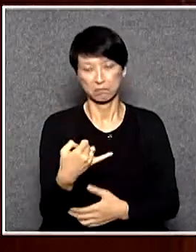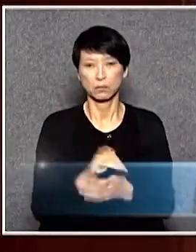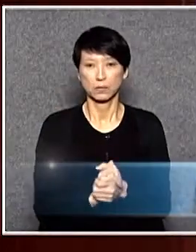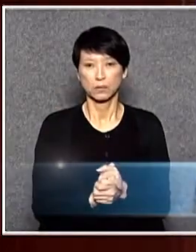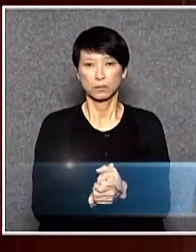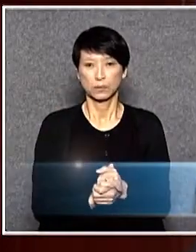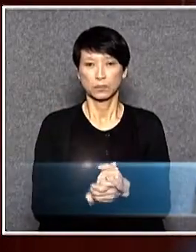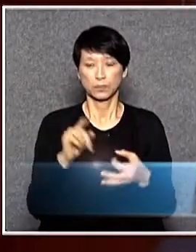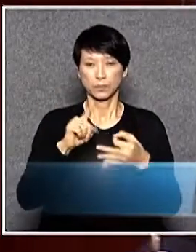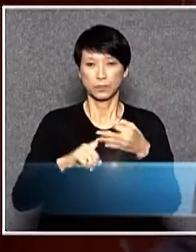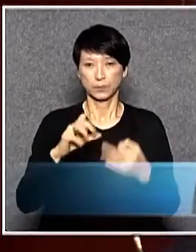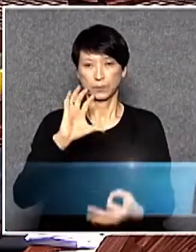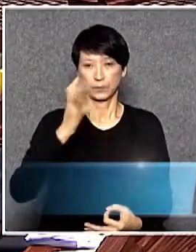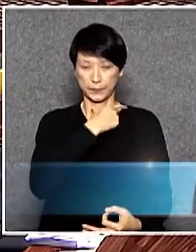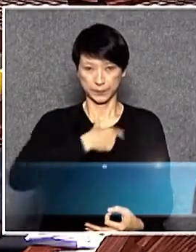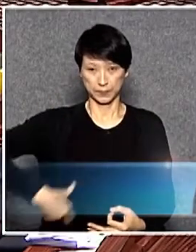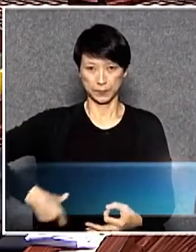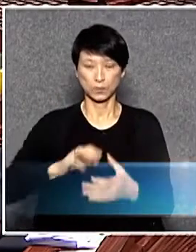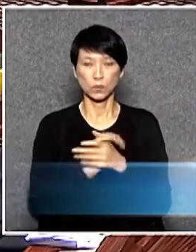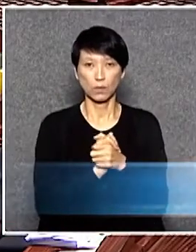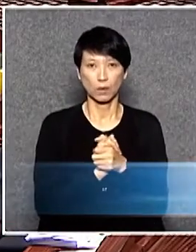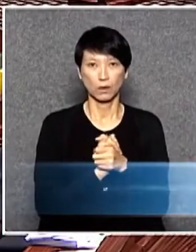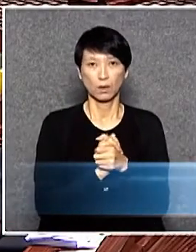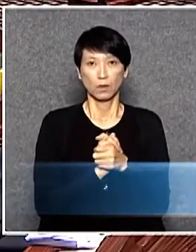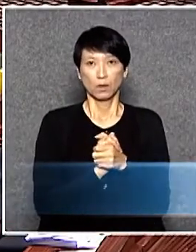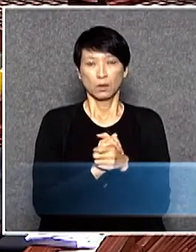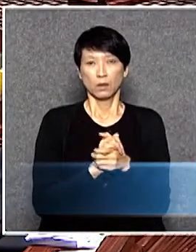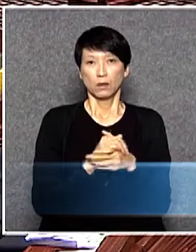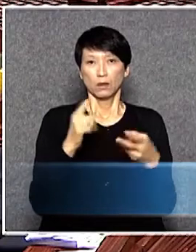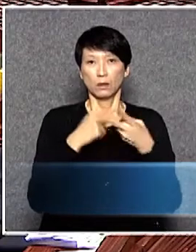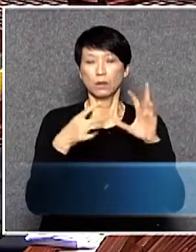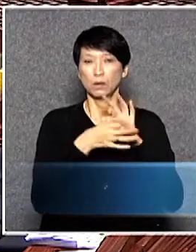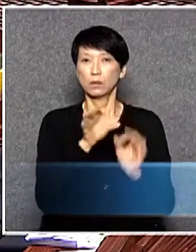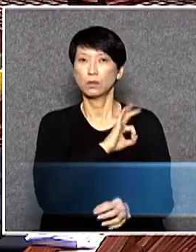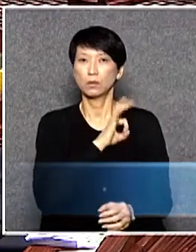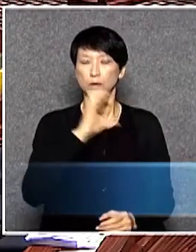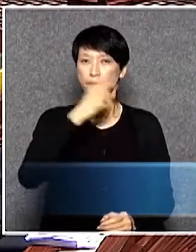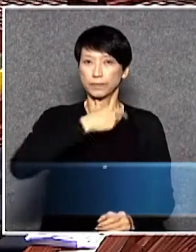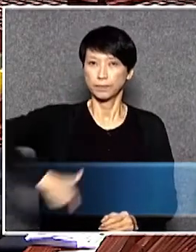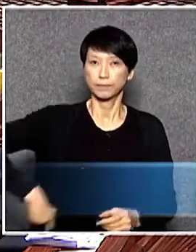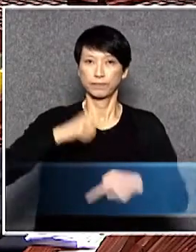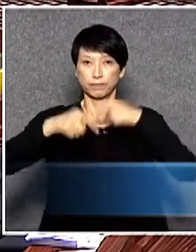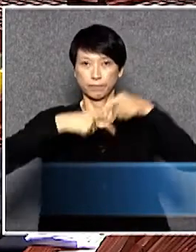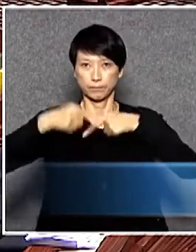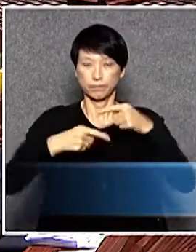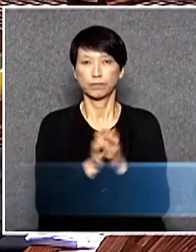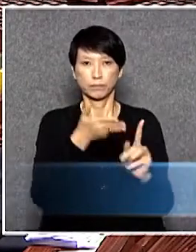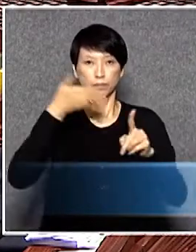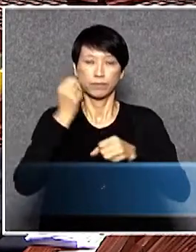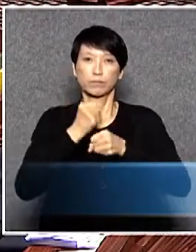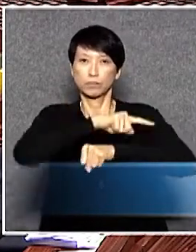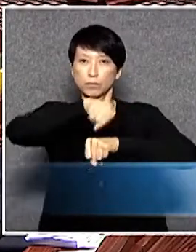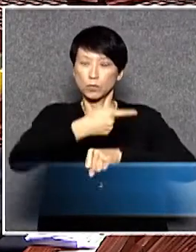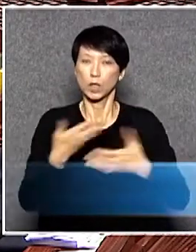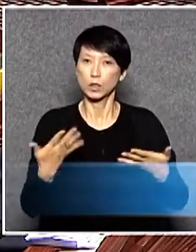黃毓民議員。 多謝主席。工聯會陳婉嫻議員提出議案討論標準工時，在這個時候就真